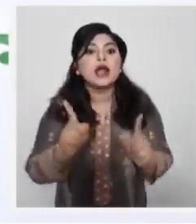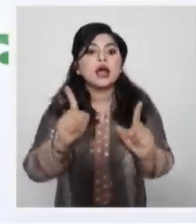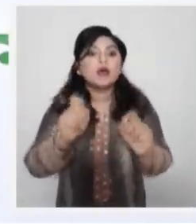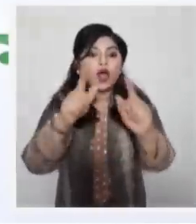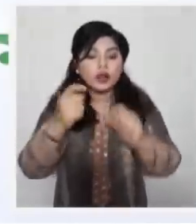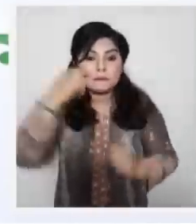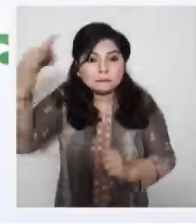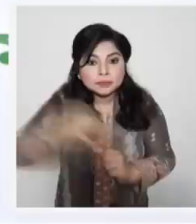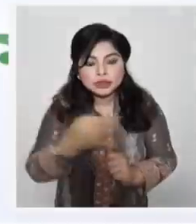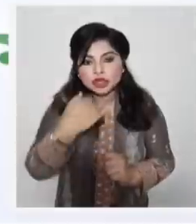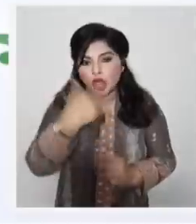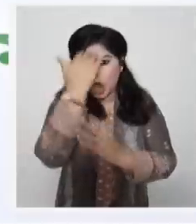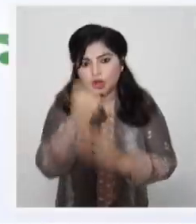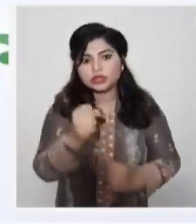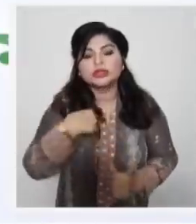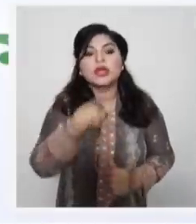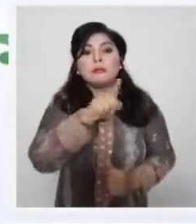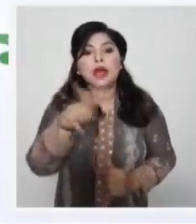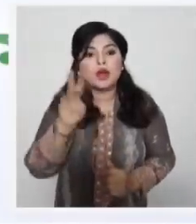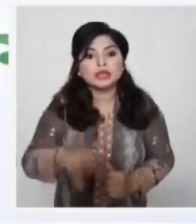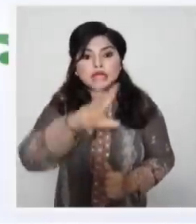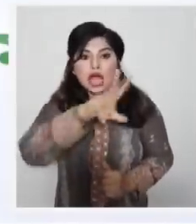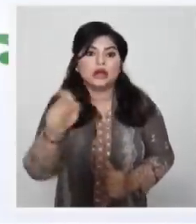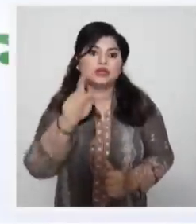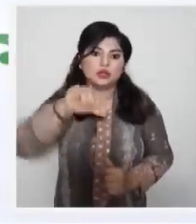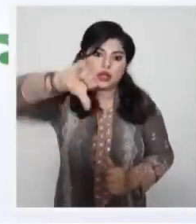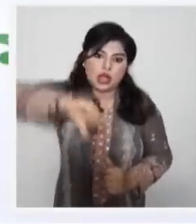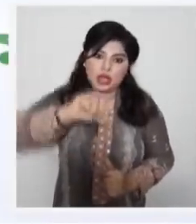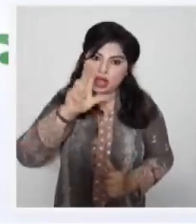128,419 জন এবং এ পর্যন্ত শনাক্ত হয়েছে